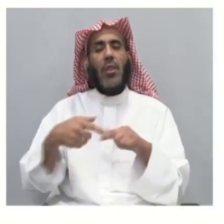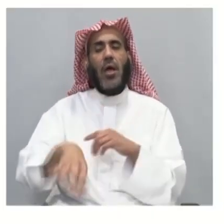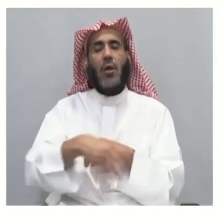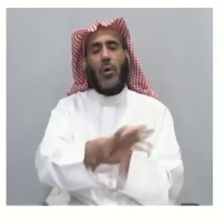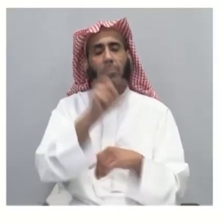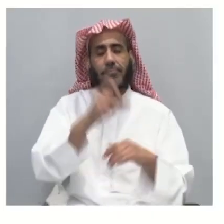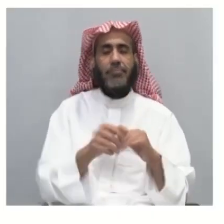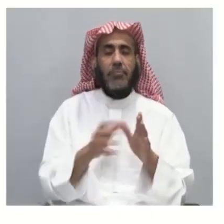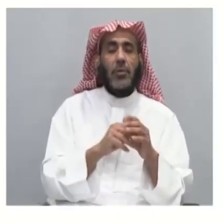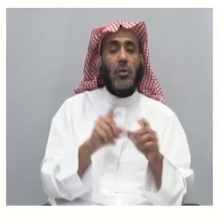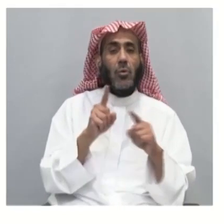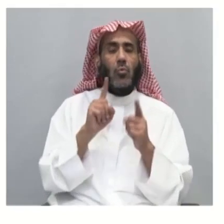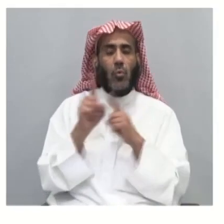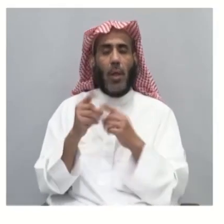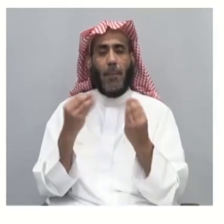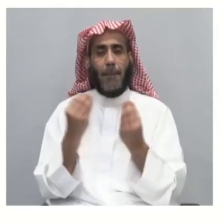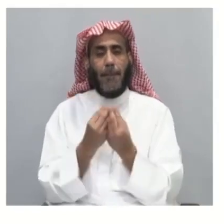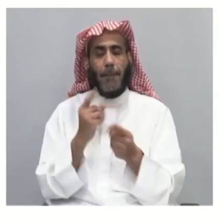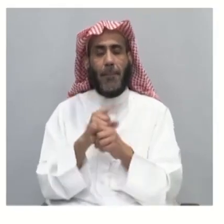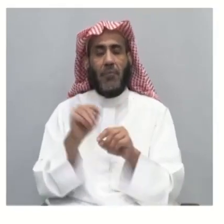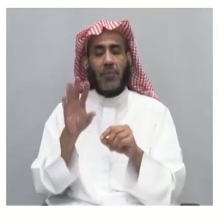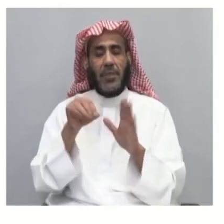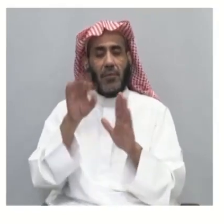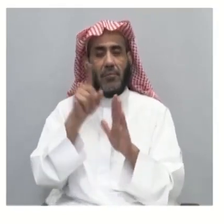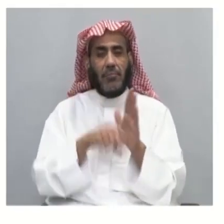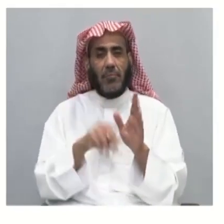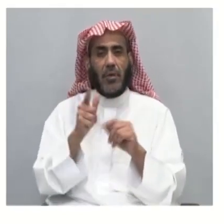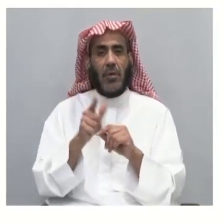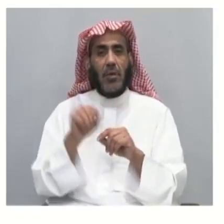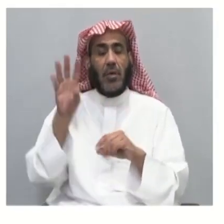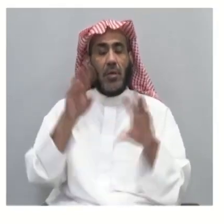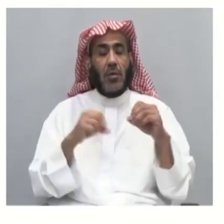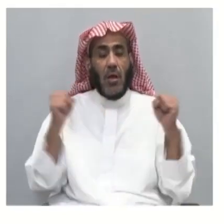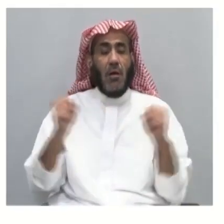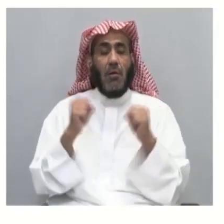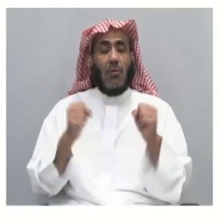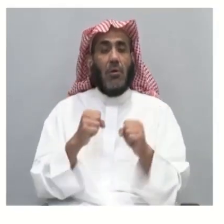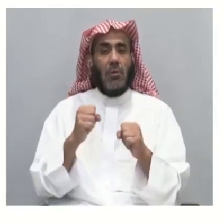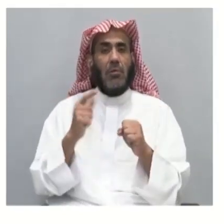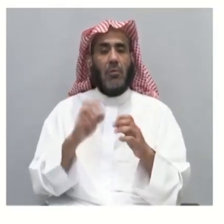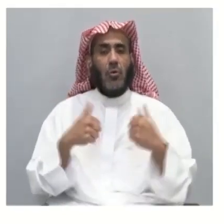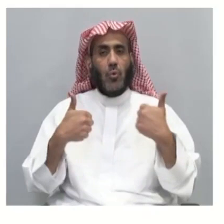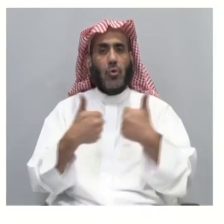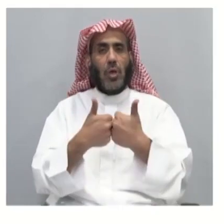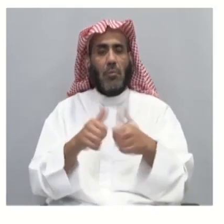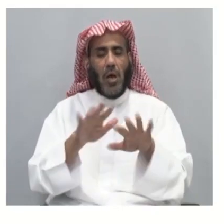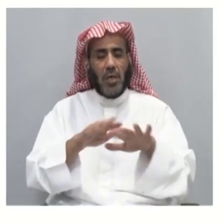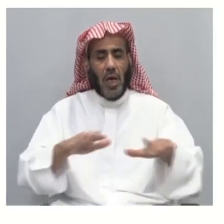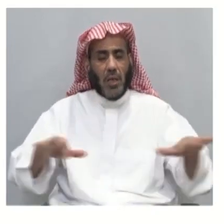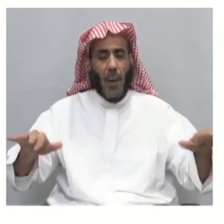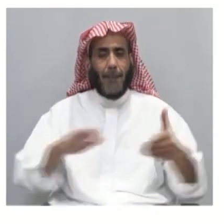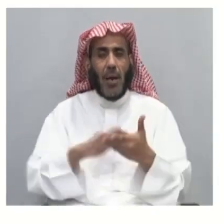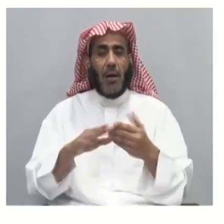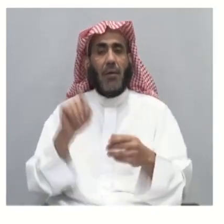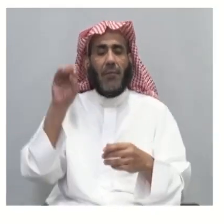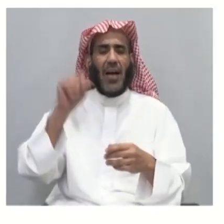ثانويه تلاحظ معي في هذه الصفحه ايضا يقول القصه في نشاط واحد اسره على شاطئ البحر ذكرنا هنا